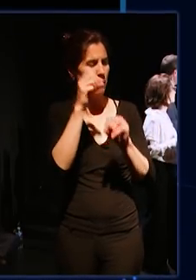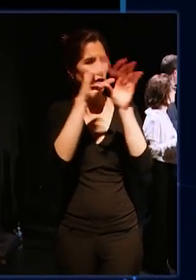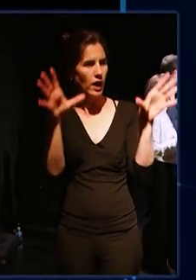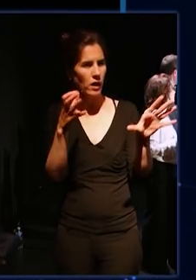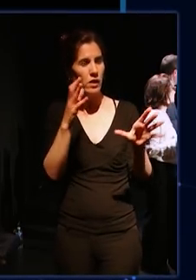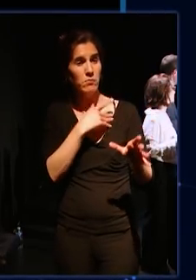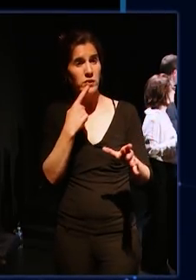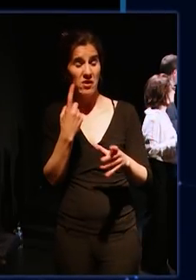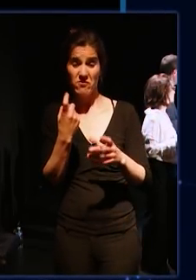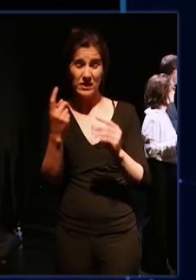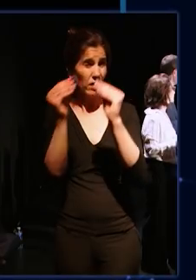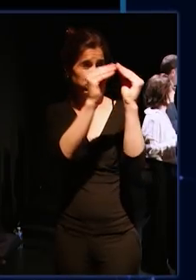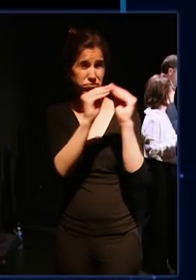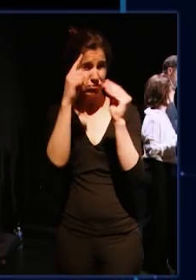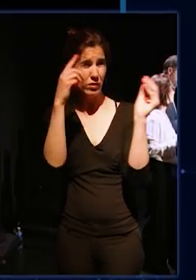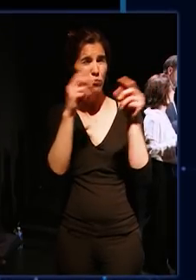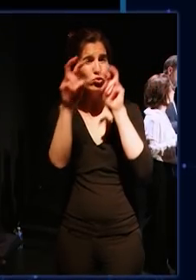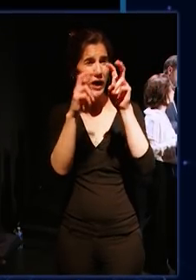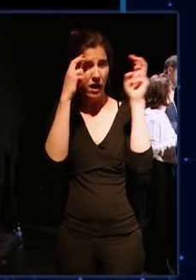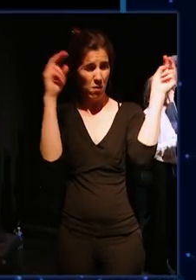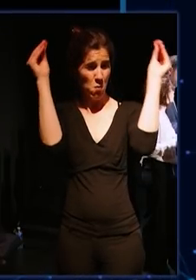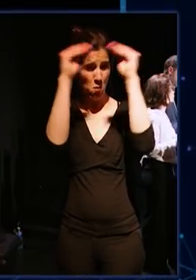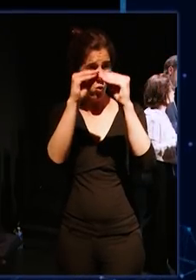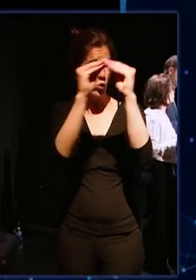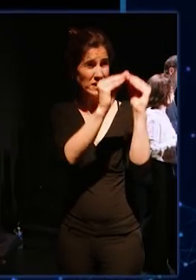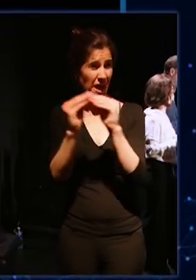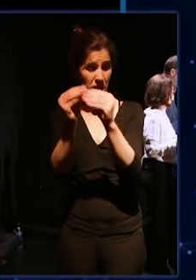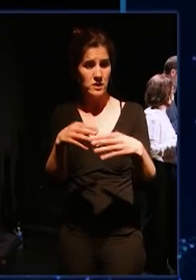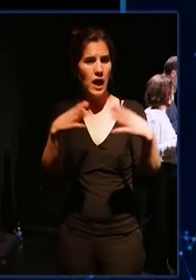la modificació del POUM. Després crec que també hem de